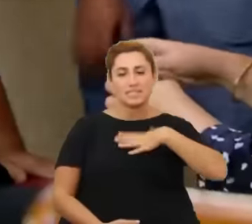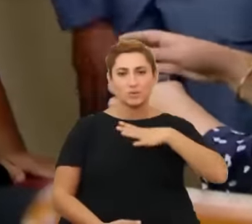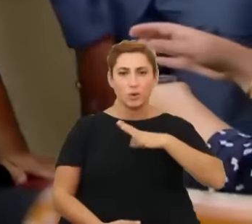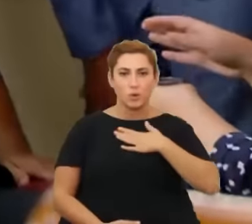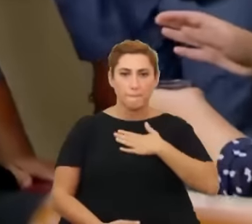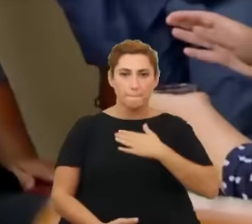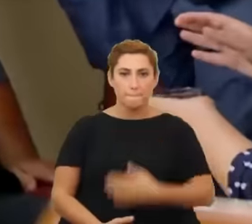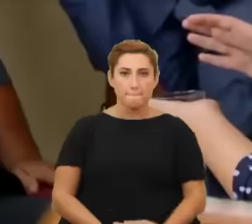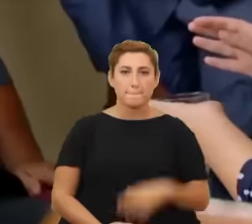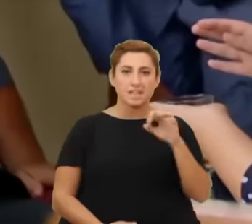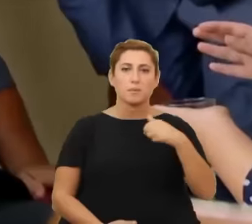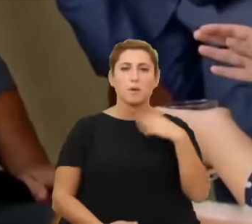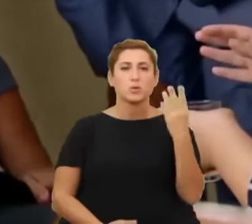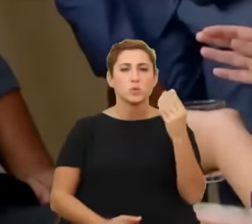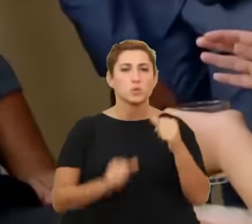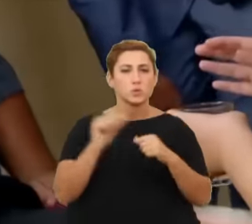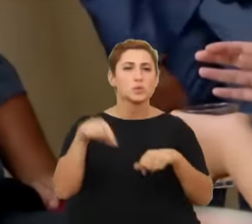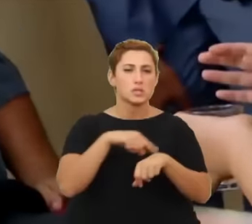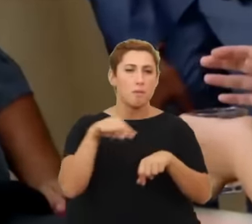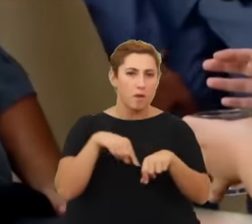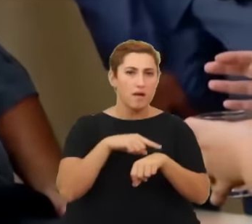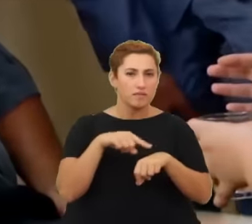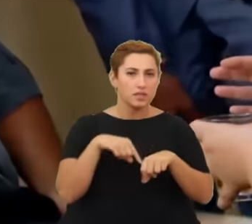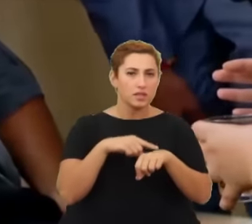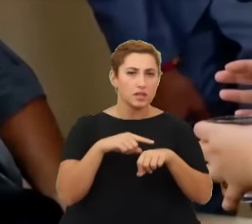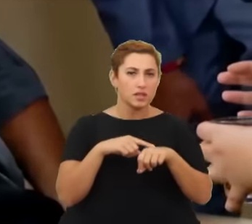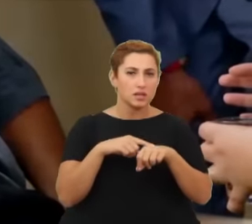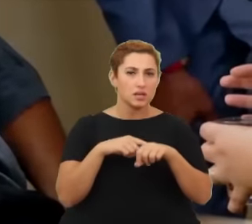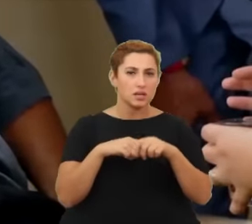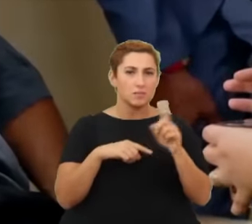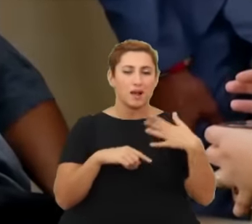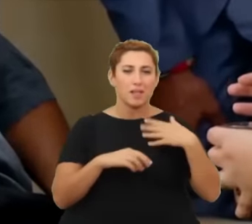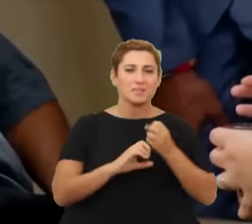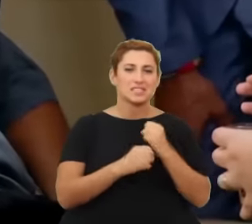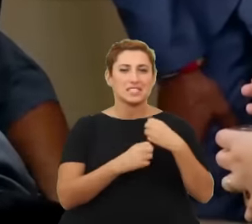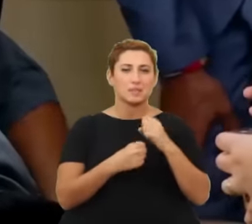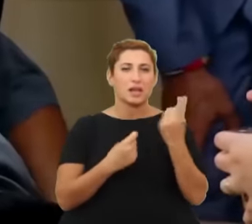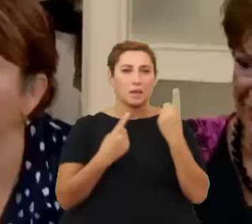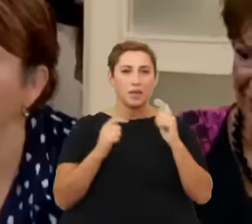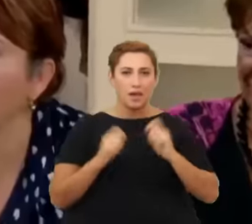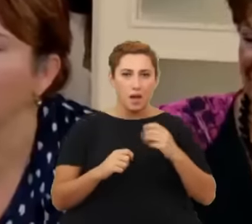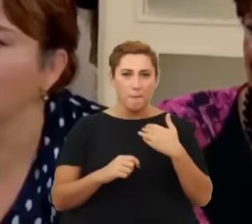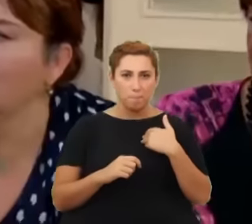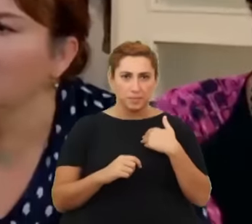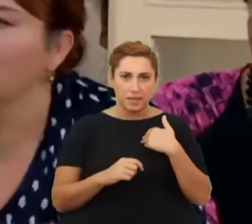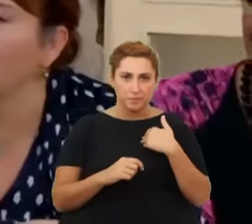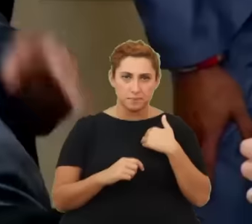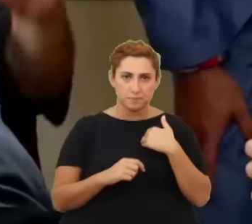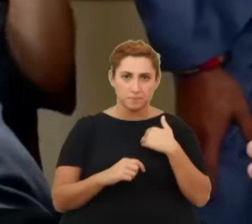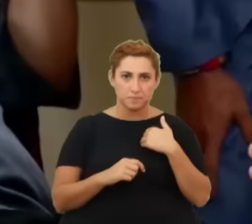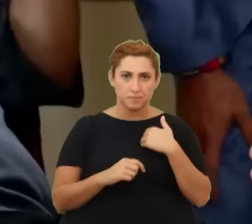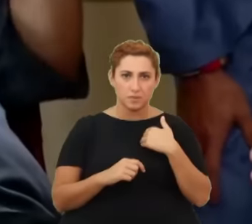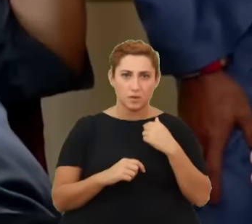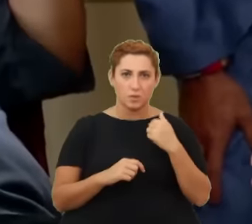istiyorum. Şimdi ben bayıldım. Evet. Hafif böyle bir kalp spazmı gibi bir şey geçirdim. Evet. Beni